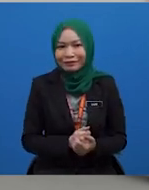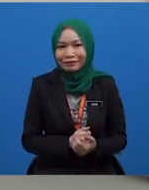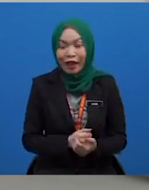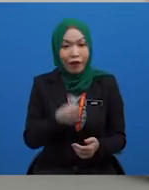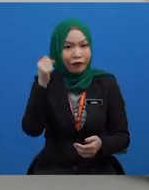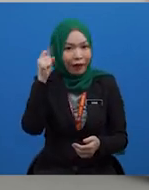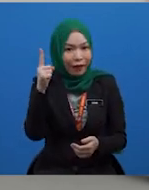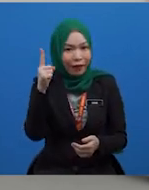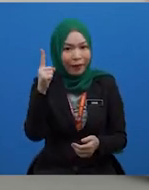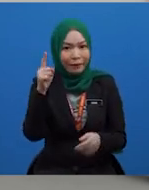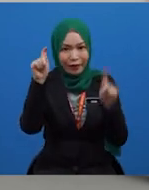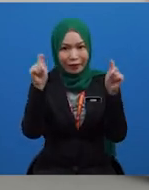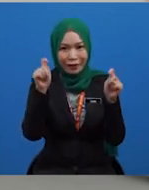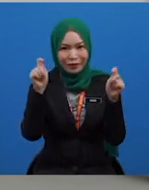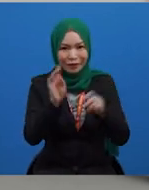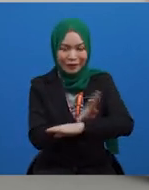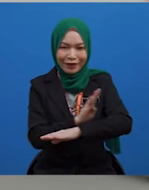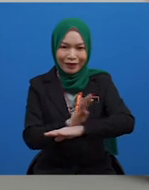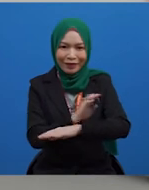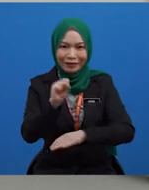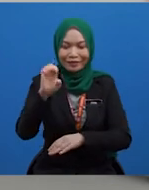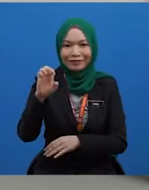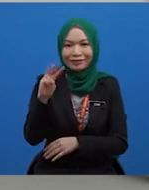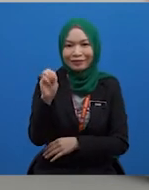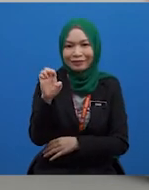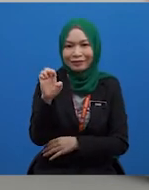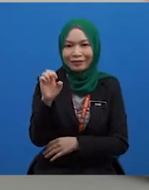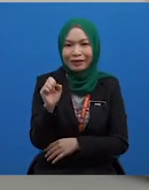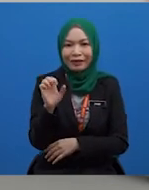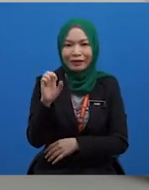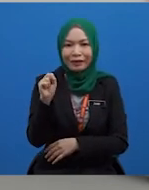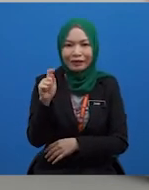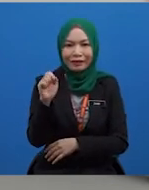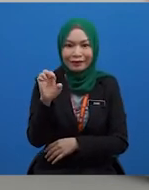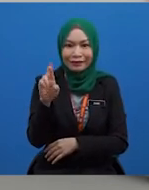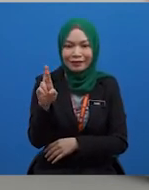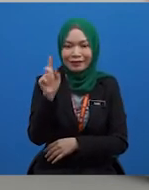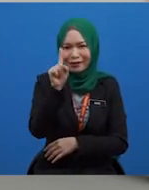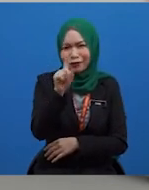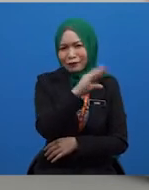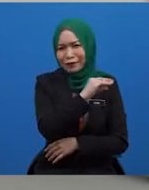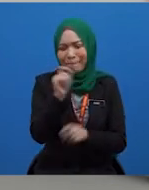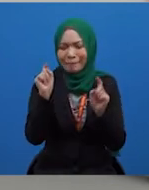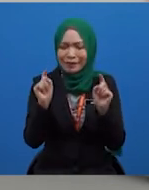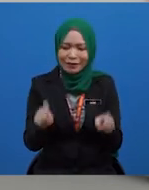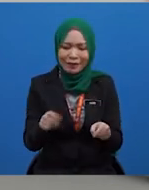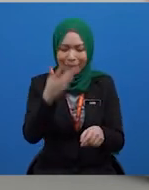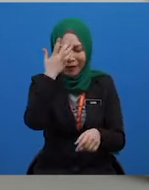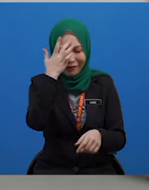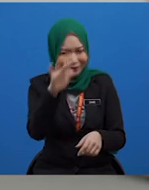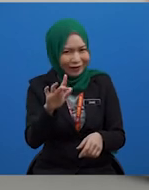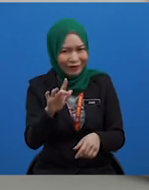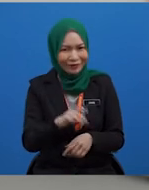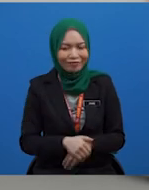Selamilah topik-topik perniagaan semester 1 dan anda pasti akan hebat suatu hari nanti.